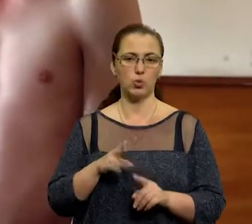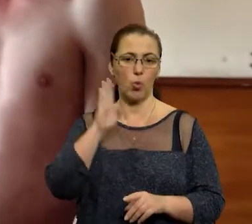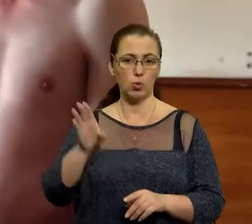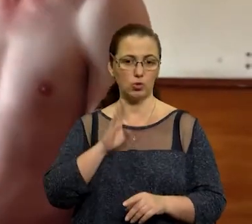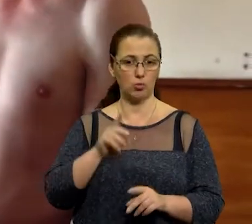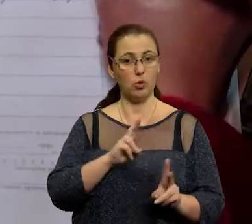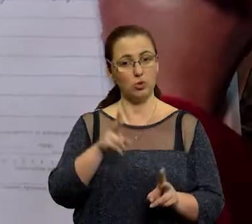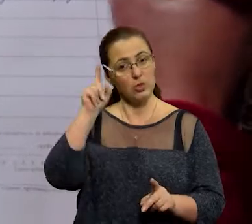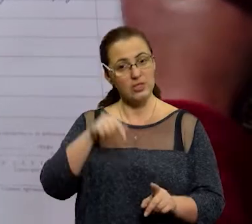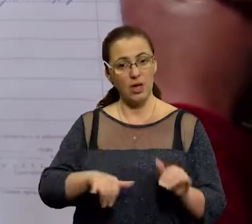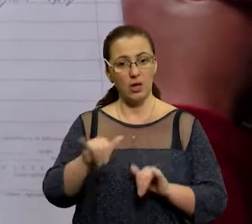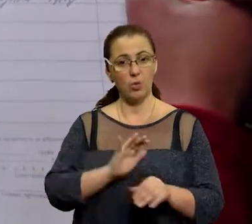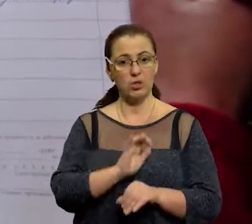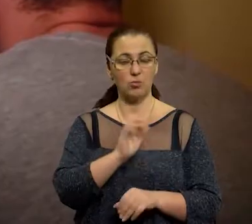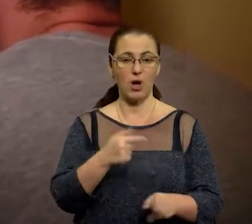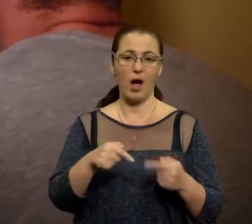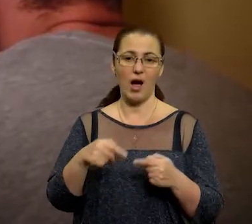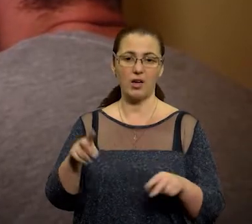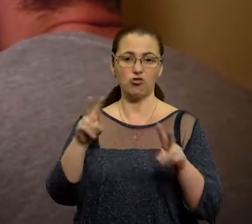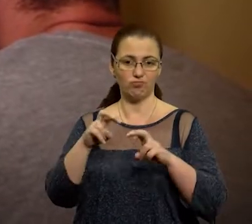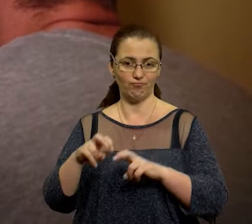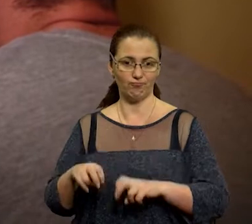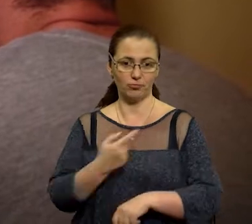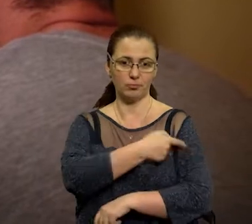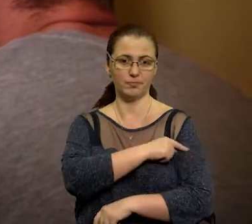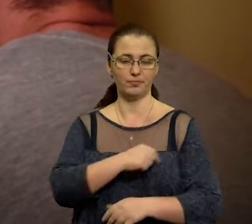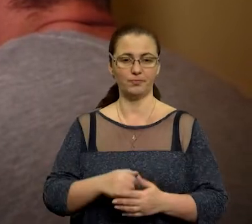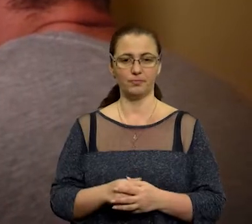де служитиме, а інші ще проходять медогляд.